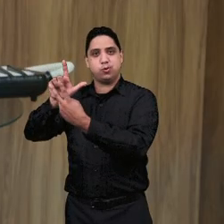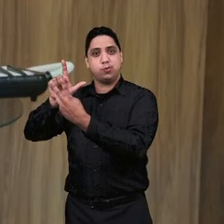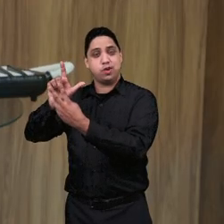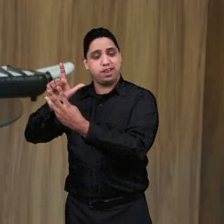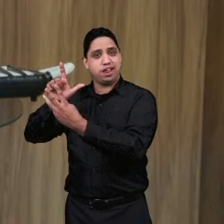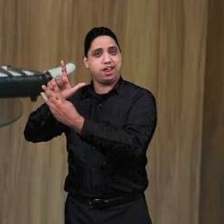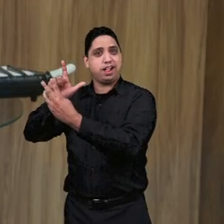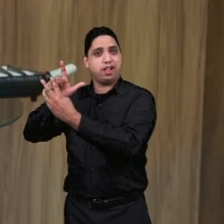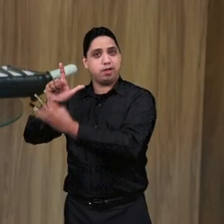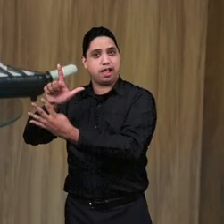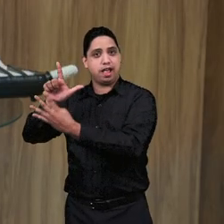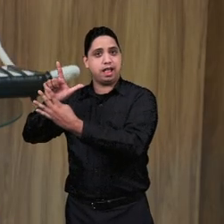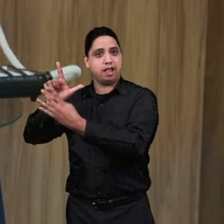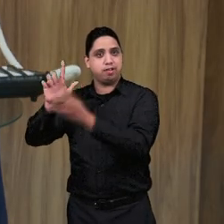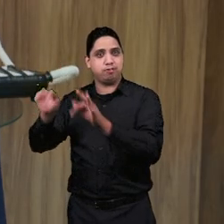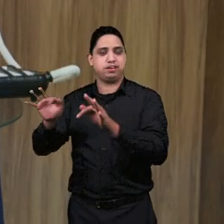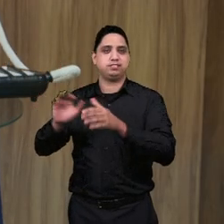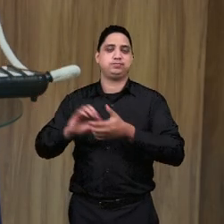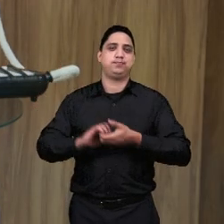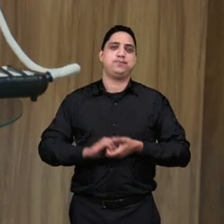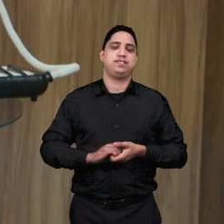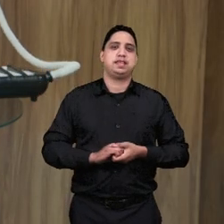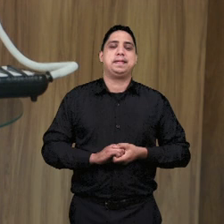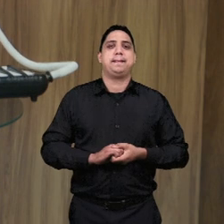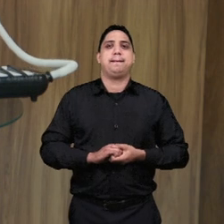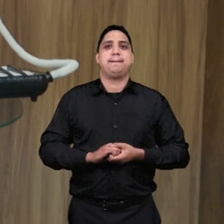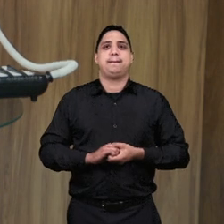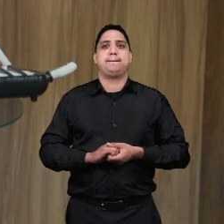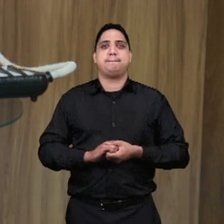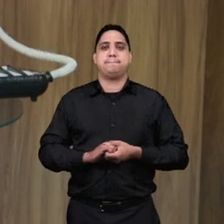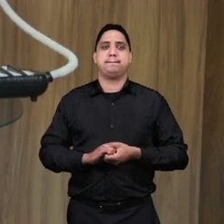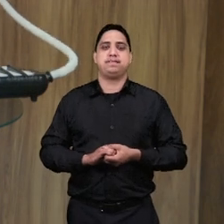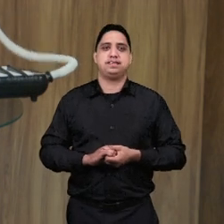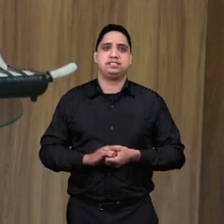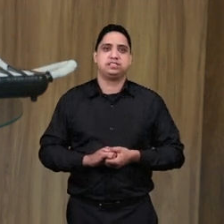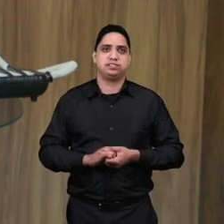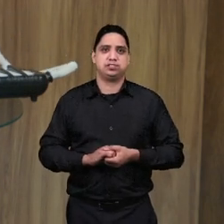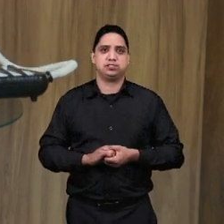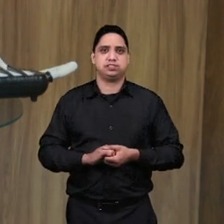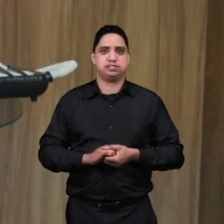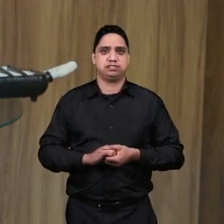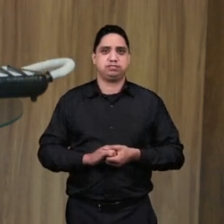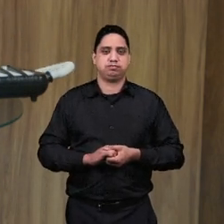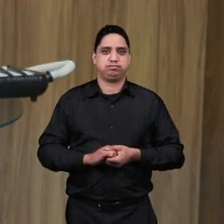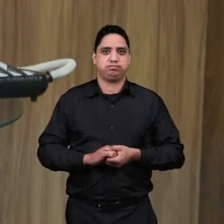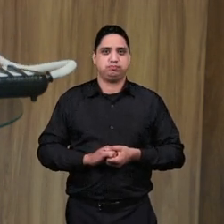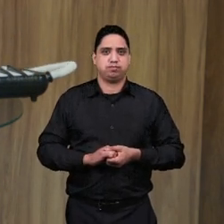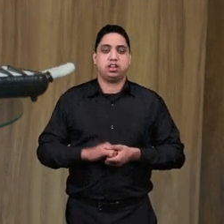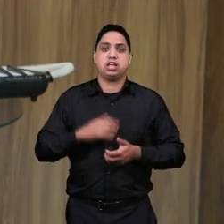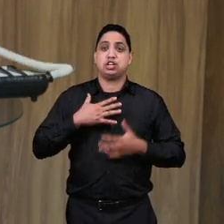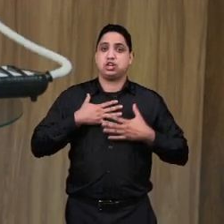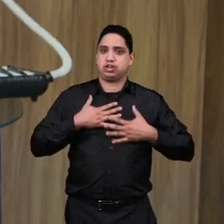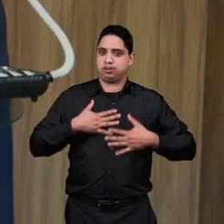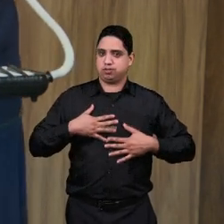Maintenant, nous allons jouer cette première fois Agora nós vamos tocar essa doucement. primeira vez devagar.